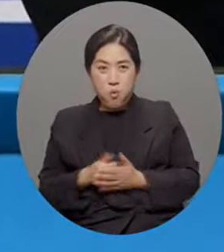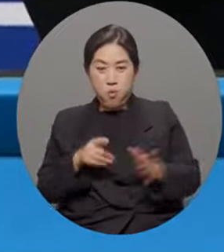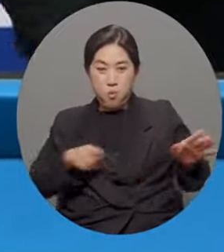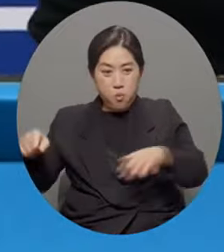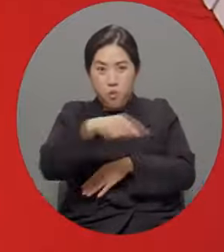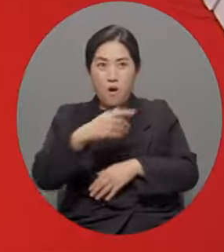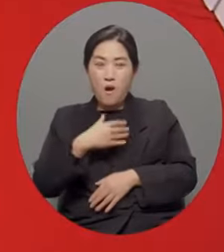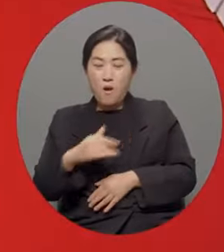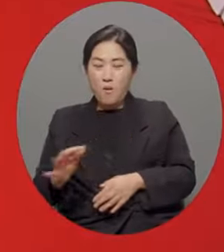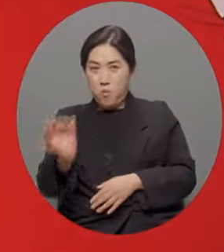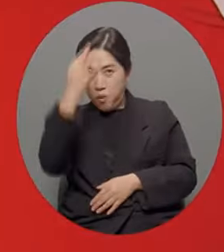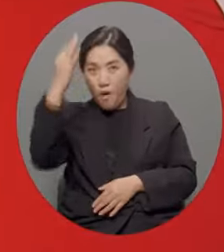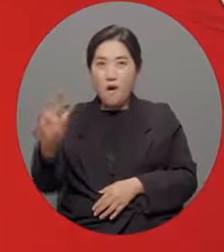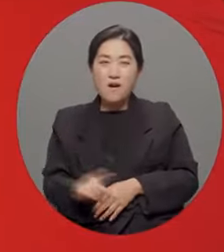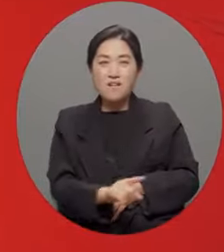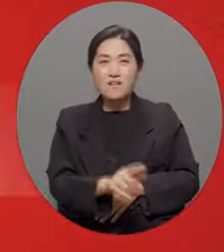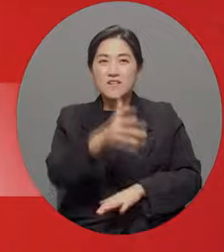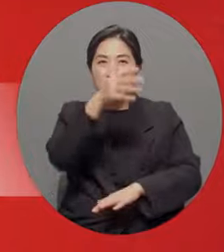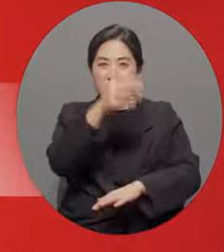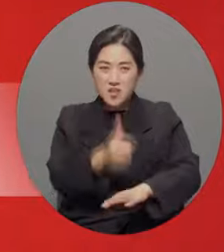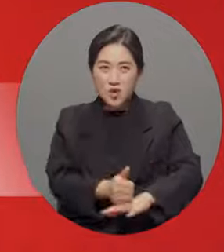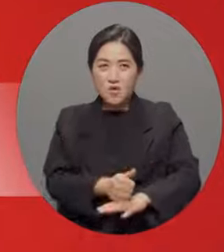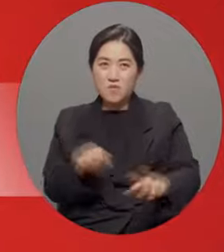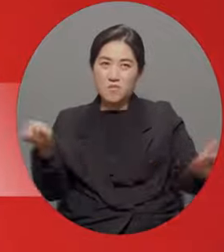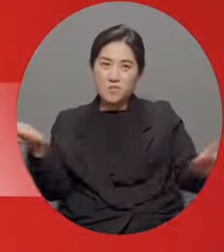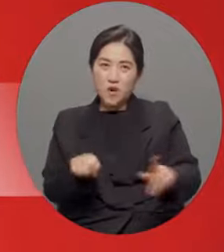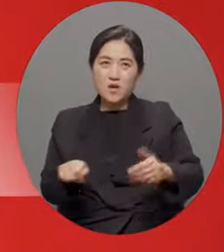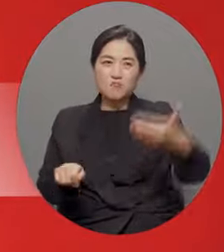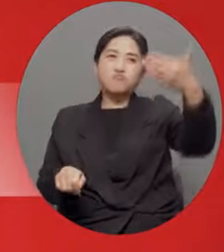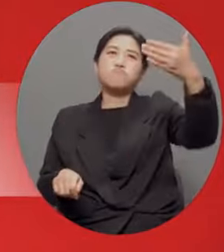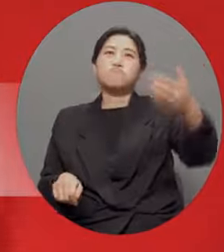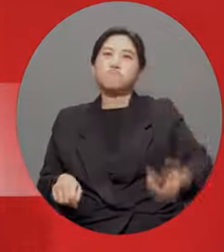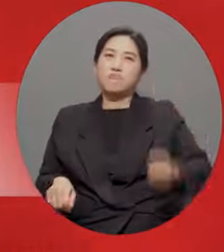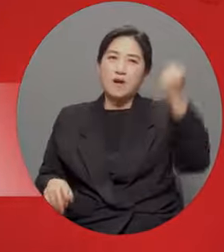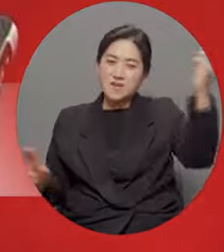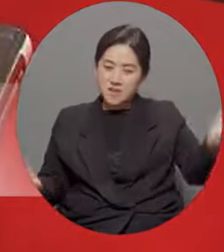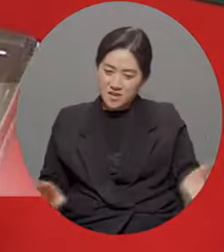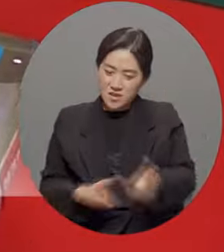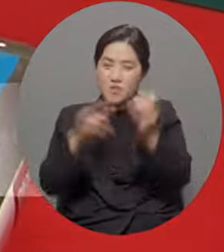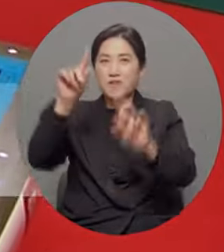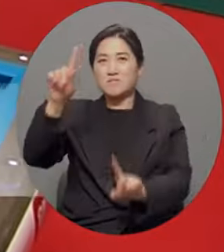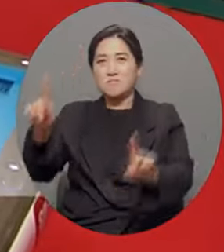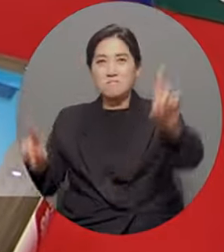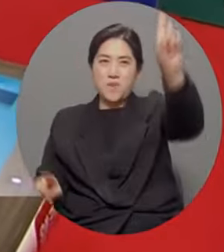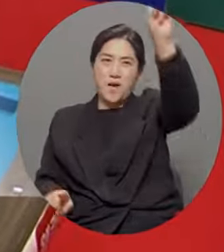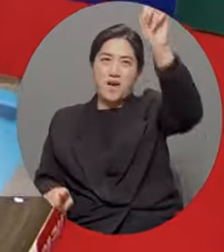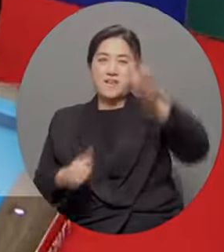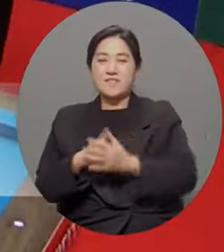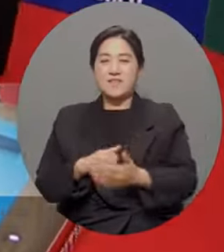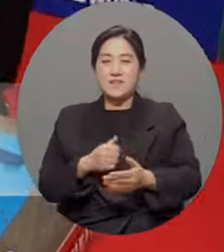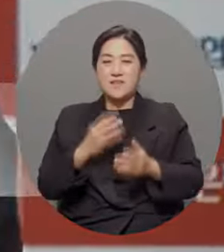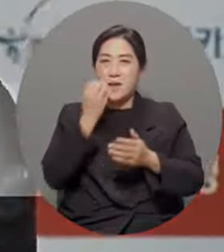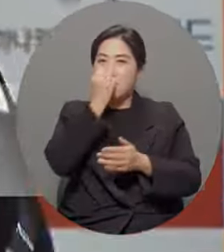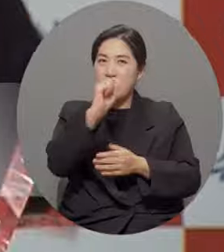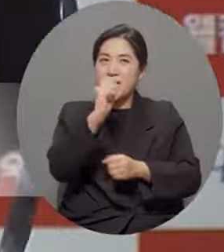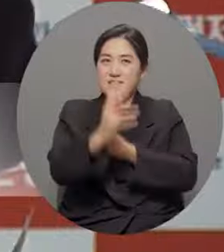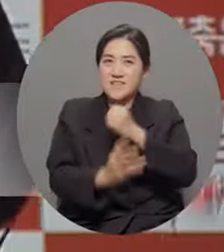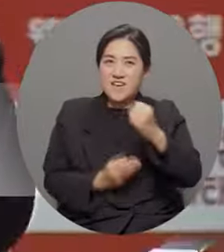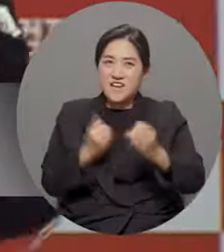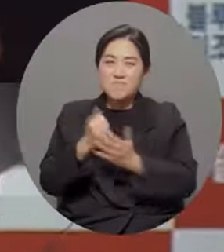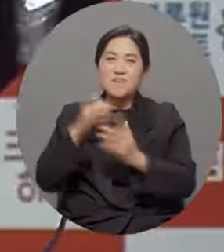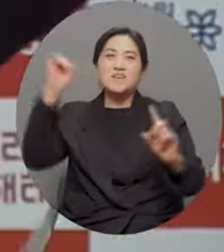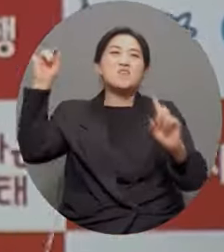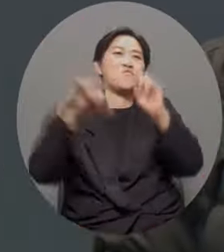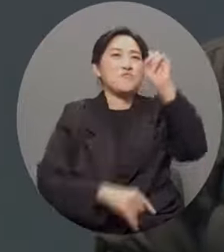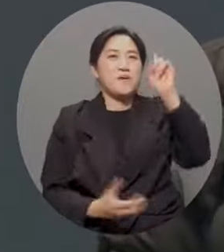쳐요? 결국 한 큐에 9점을 뽑아내며 기적같은 역전승! 데뷔 4년 만에 첫 우승을 차지한